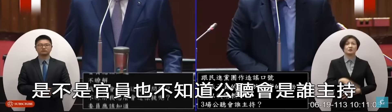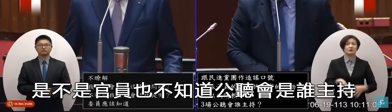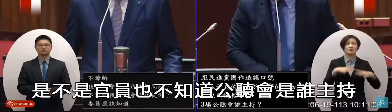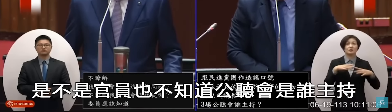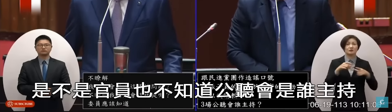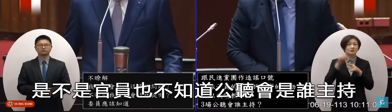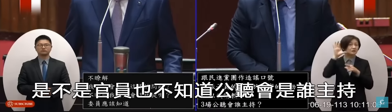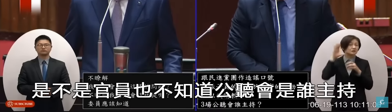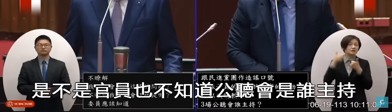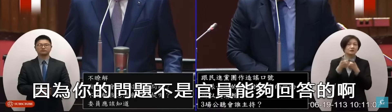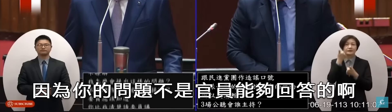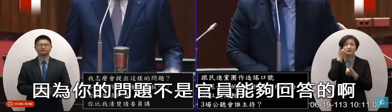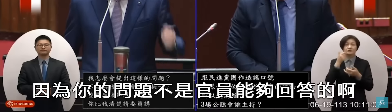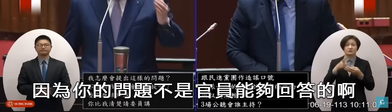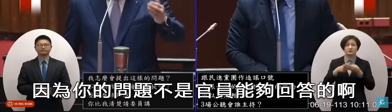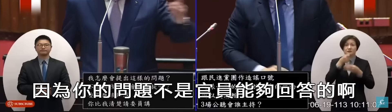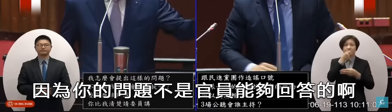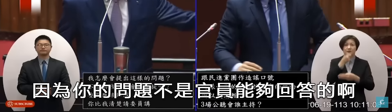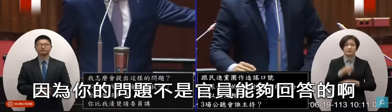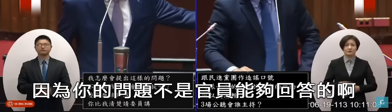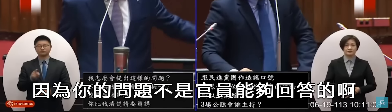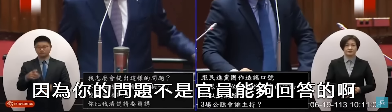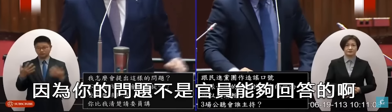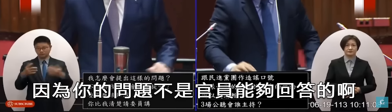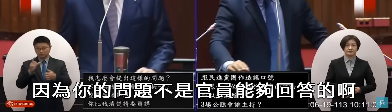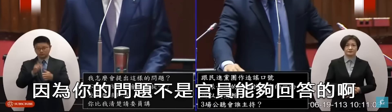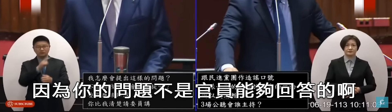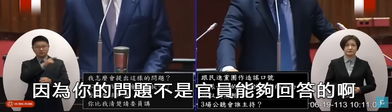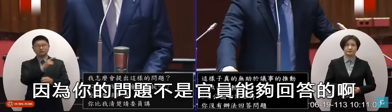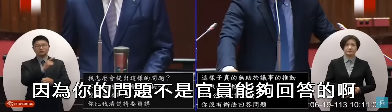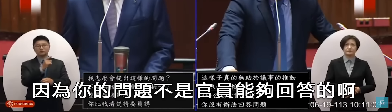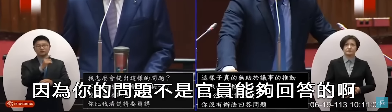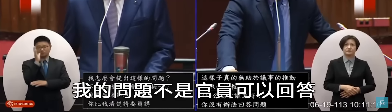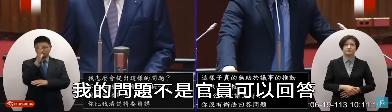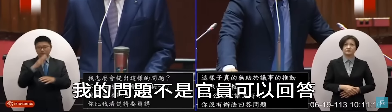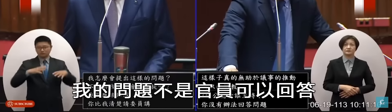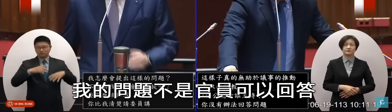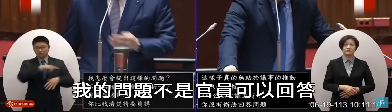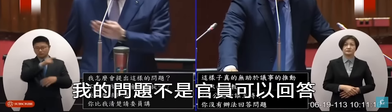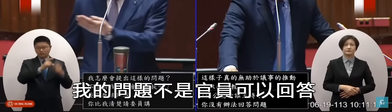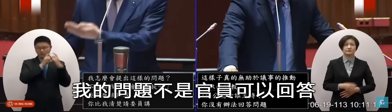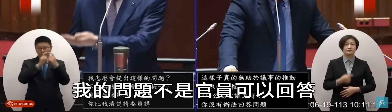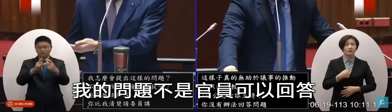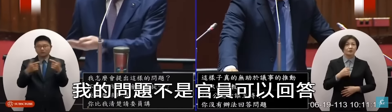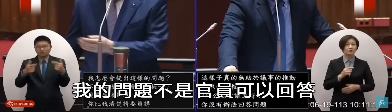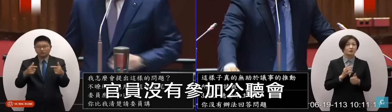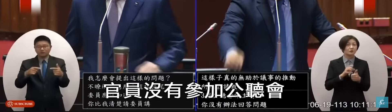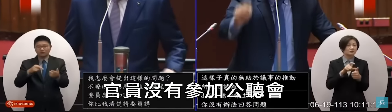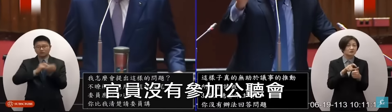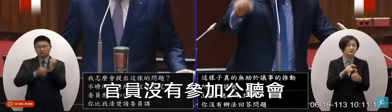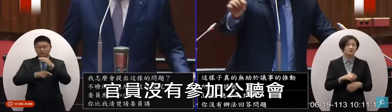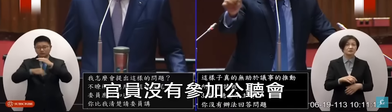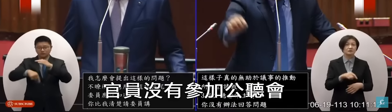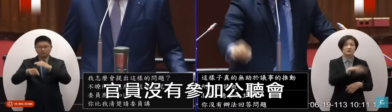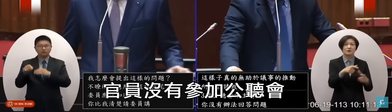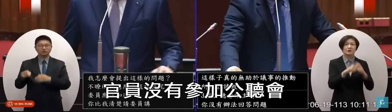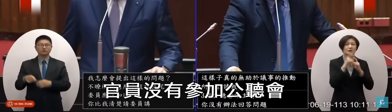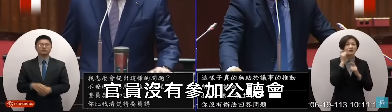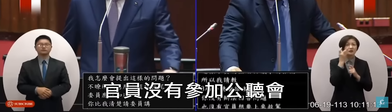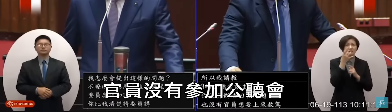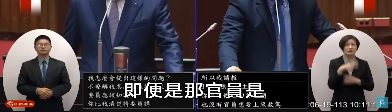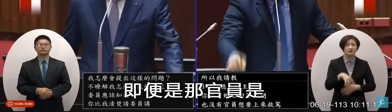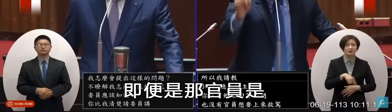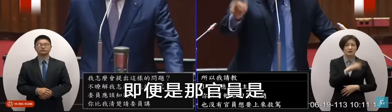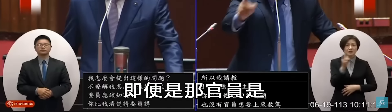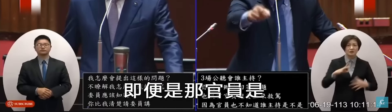听会是谁主持？ 因为你的问题不是官员能够回答的啊。 我的问题不是官员可以回答，官员没有参加公听